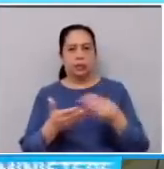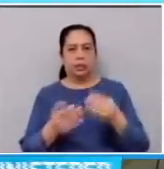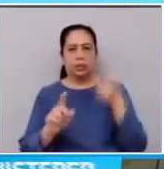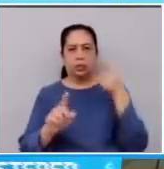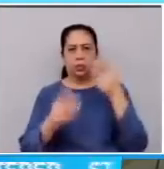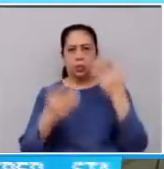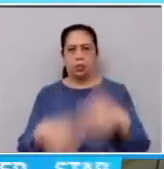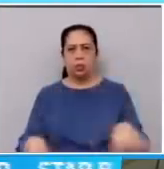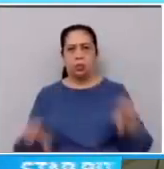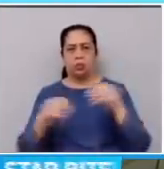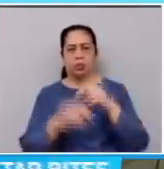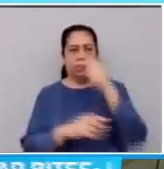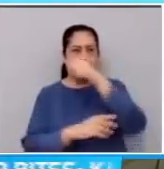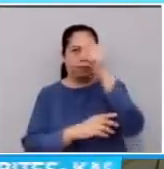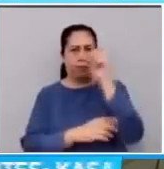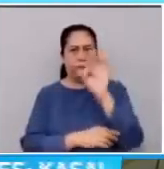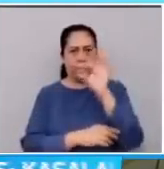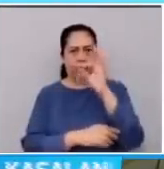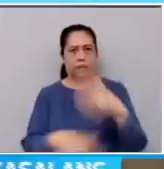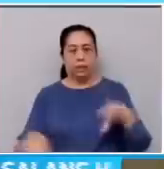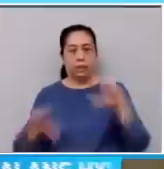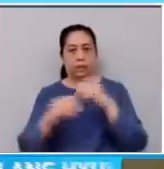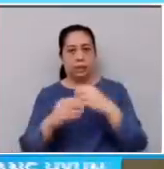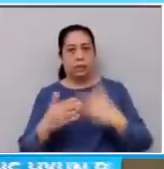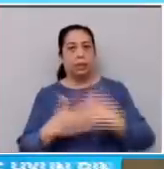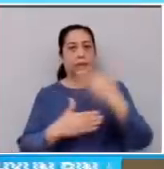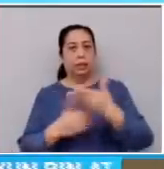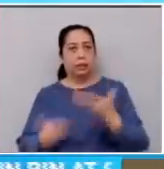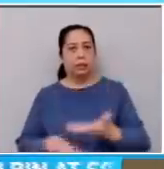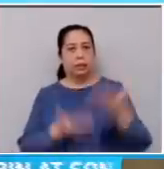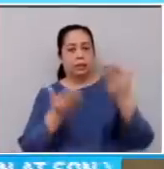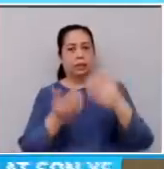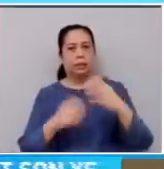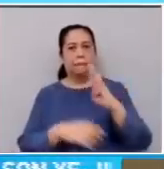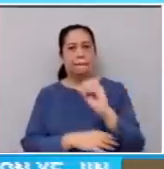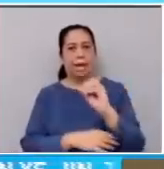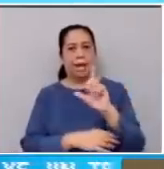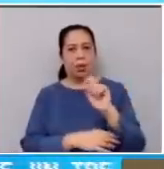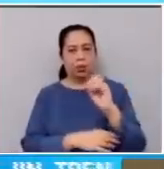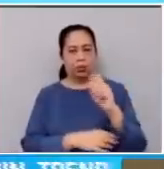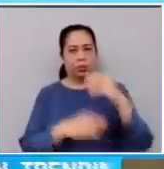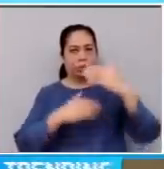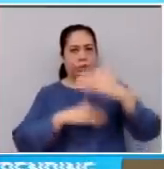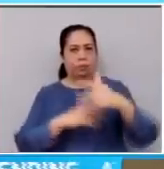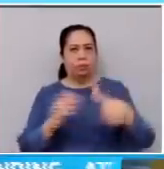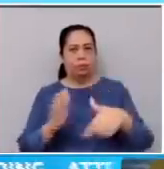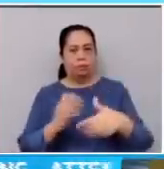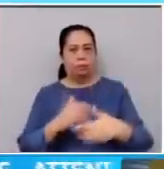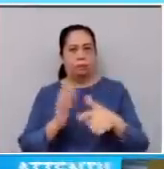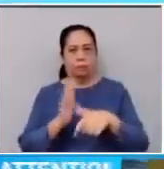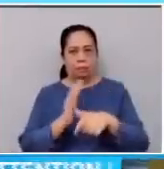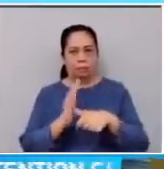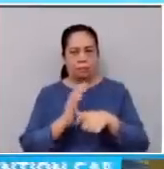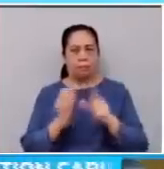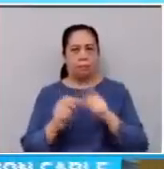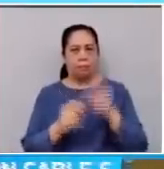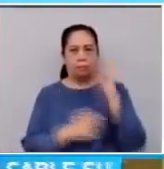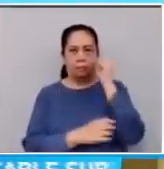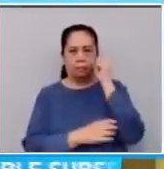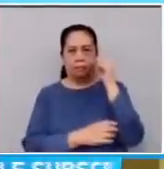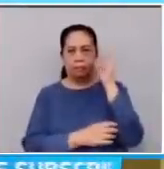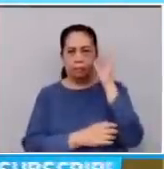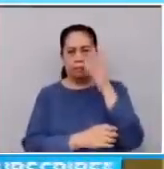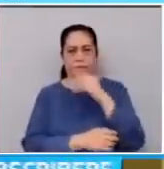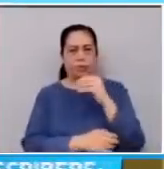sa April 19. Pagkatapos niyan, sunod namang iahatid ang mga balota. Mamayang gabi mismong si COMELEC Chairman Saidamen Pangarungan at COMELEC